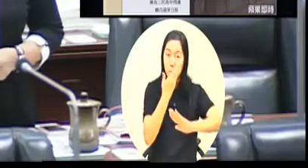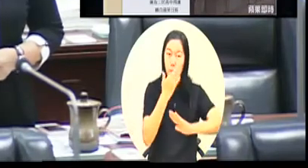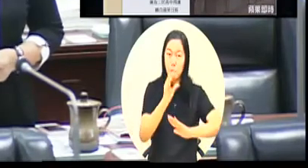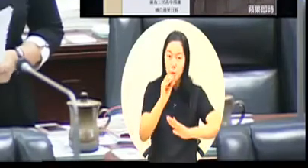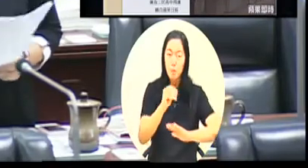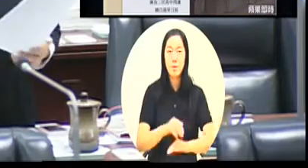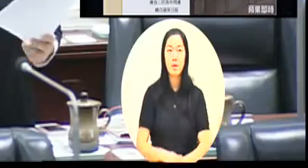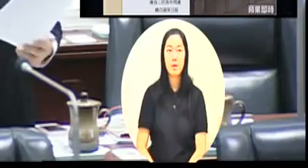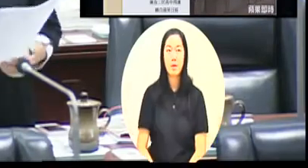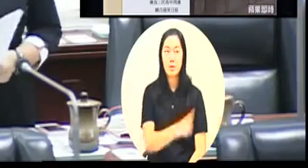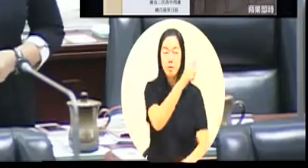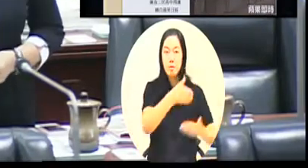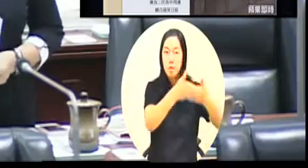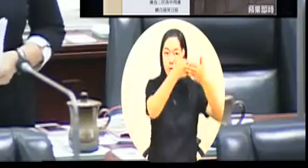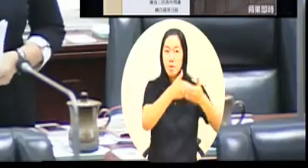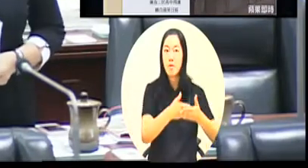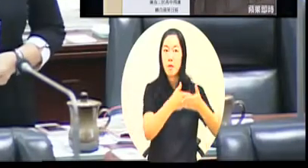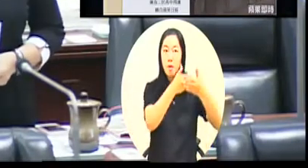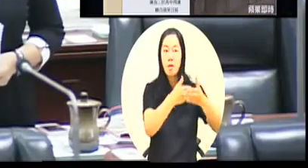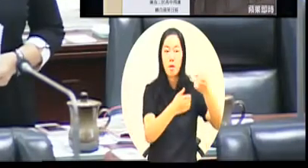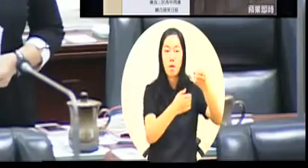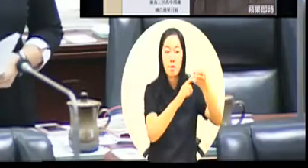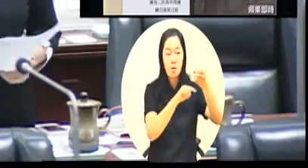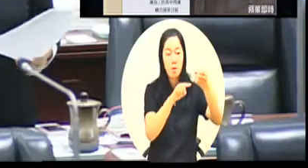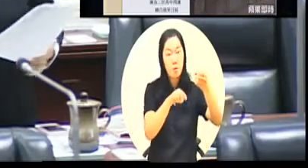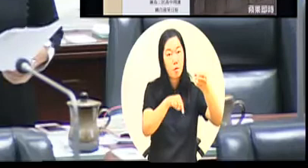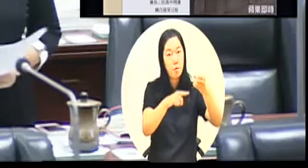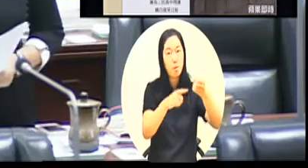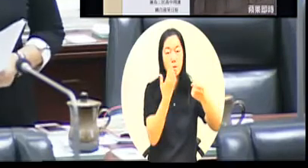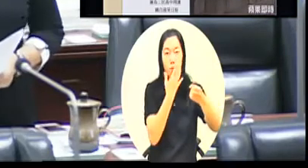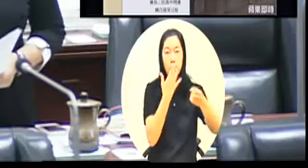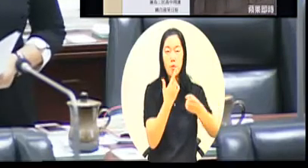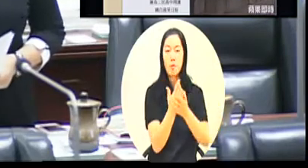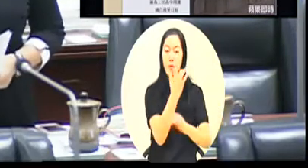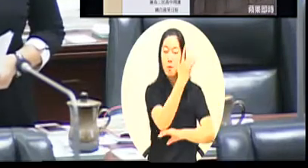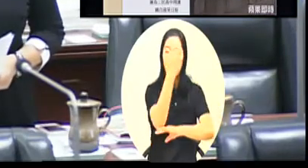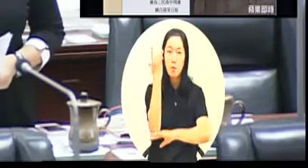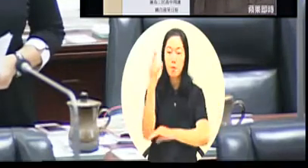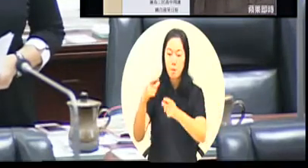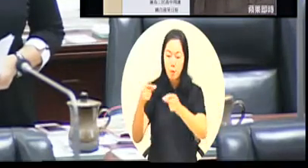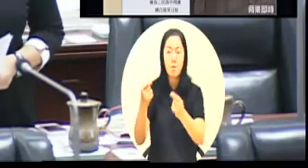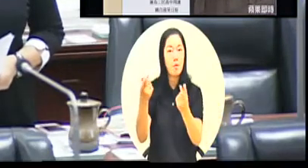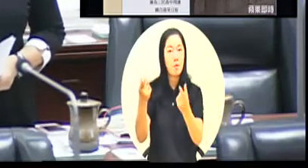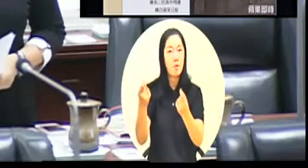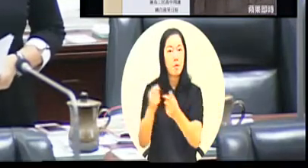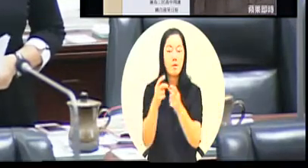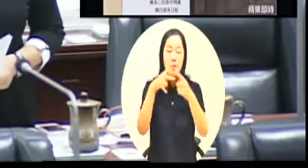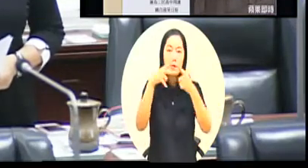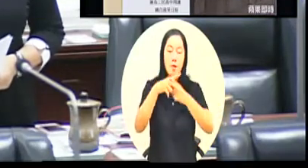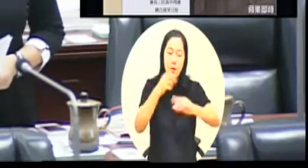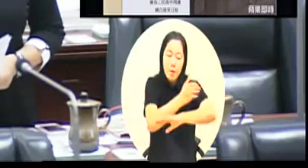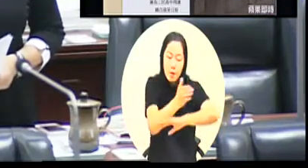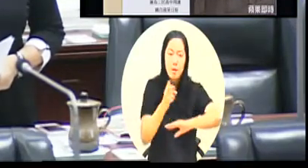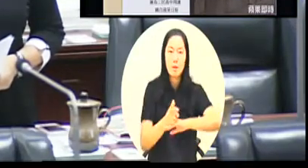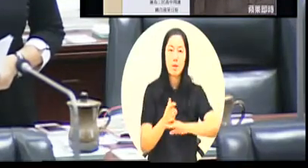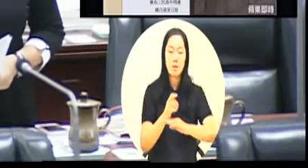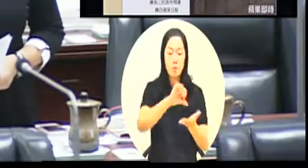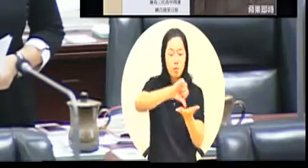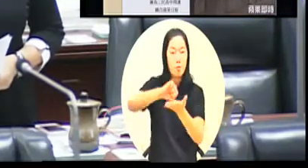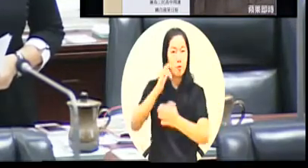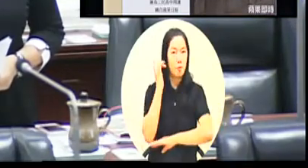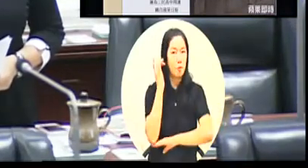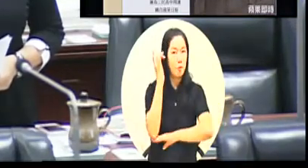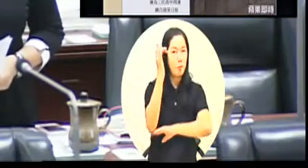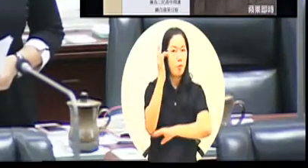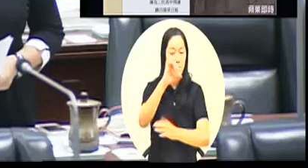哈，大陆的昆山的那个绿化都做得非常非常的漂亮，到日本去也是，即便是一个小小的乡镇，它的树也做得露